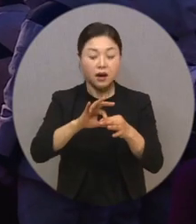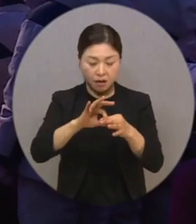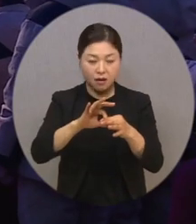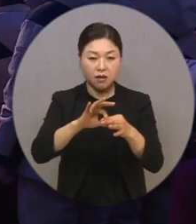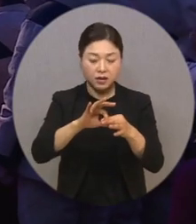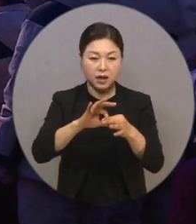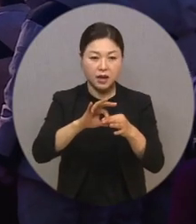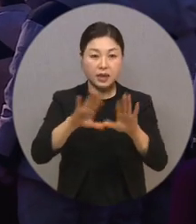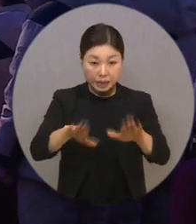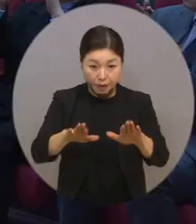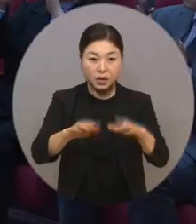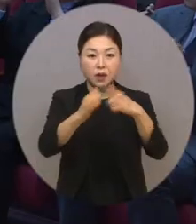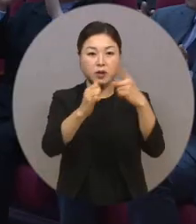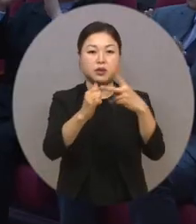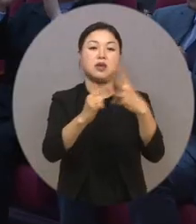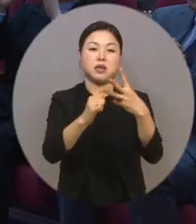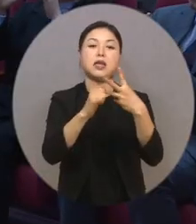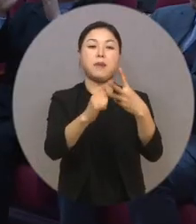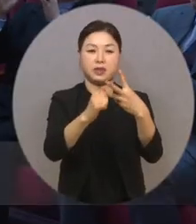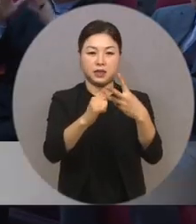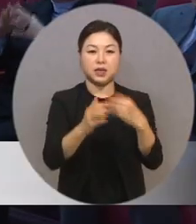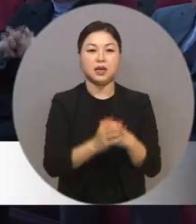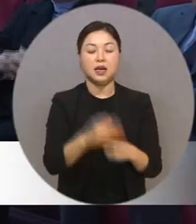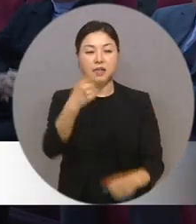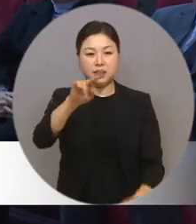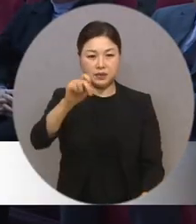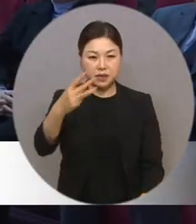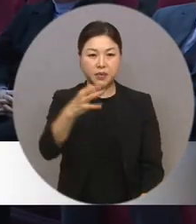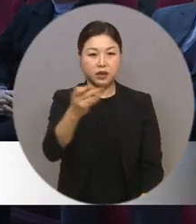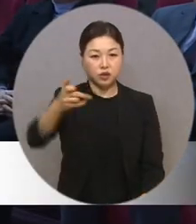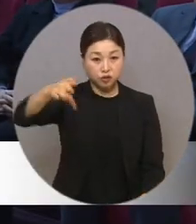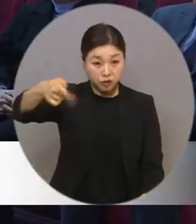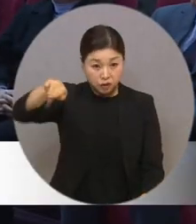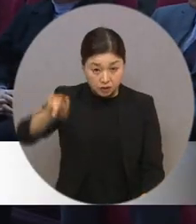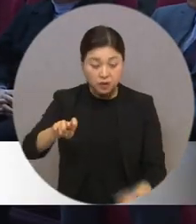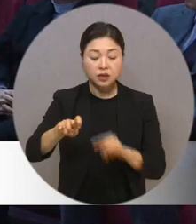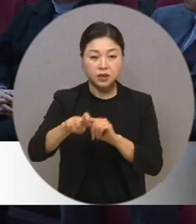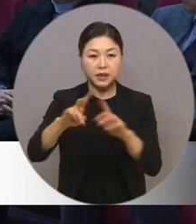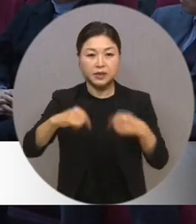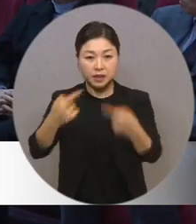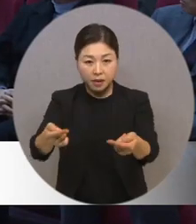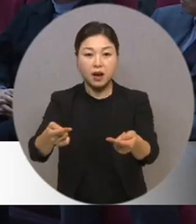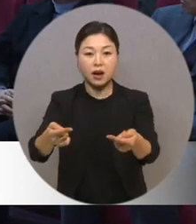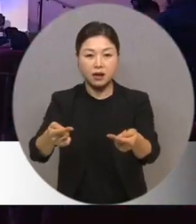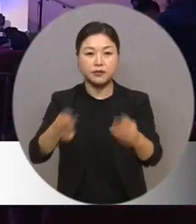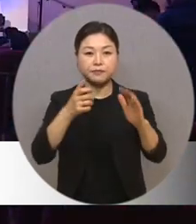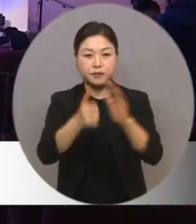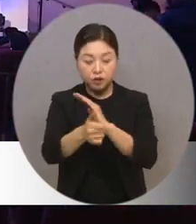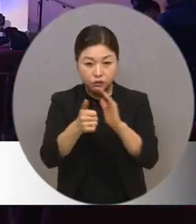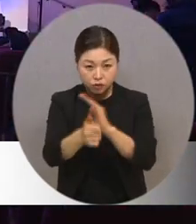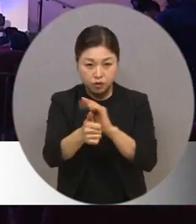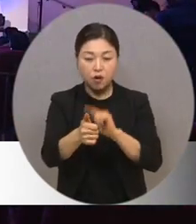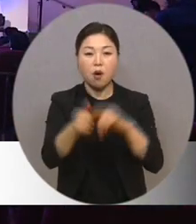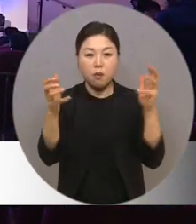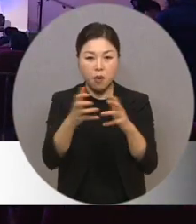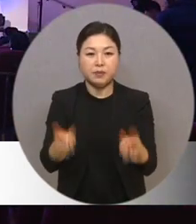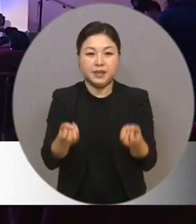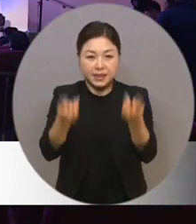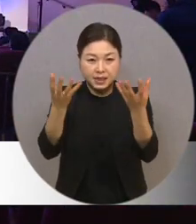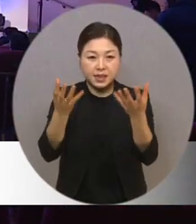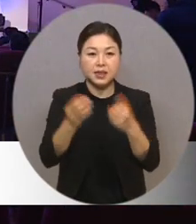나섭니다. 2023 에르주름 동계 데플림픽 대회에 참가하는 대한민국 선수단 결단식이 지난